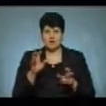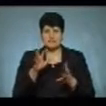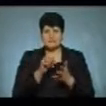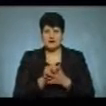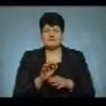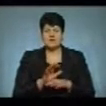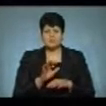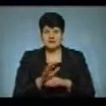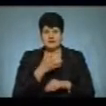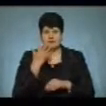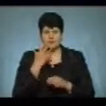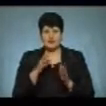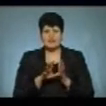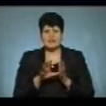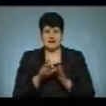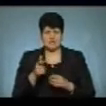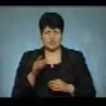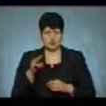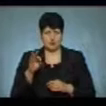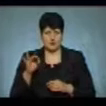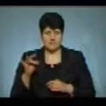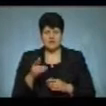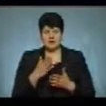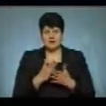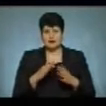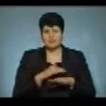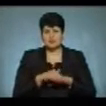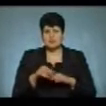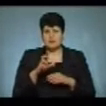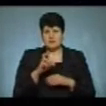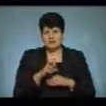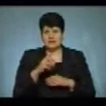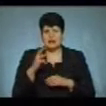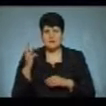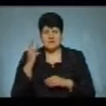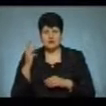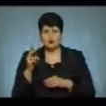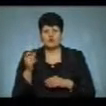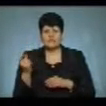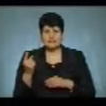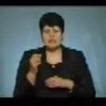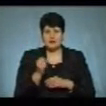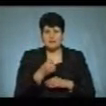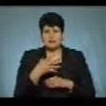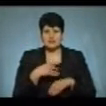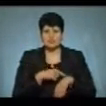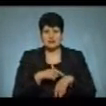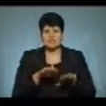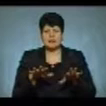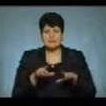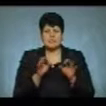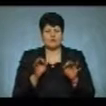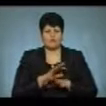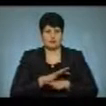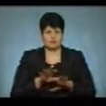виробництвом теплової енергії з торфу. Він знаходиться на вулиці Богдана Хмельницького, 11А. О 15-й годині на місці нікого не